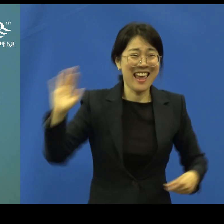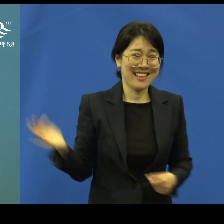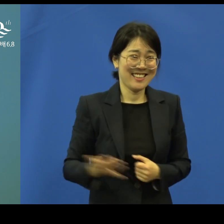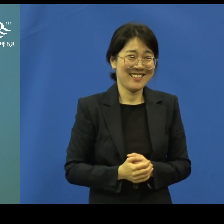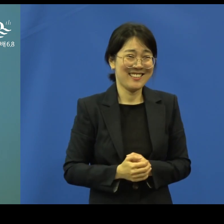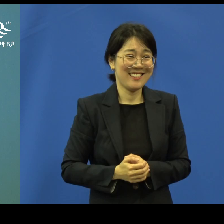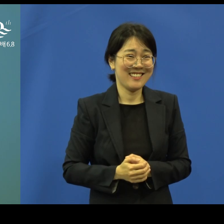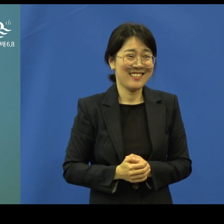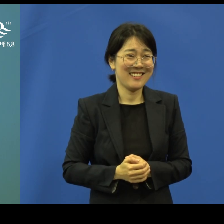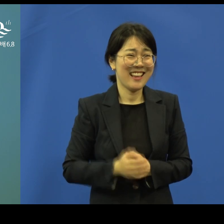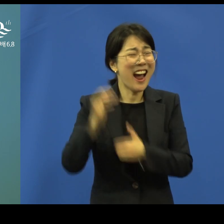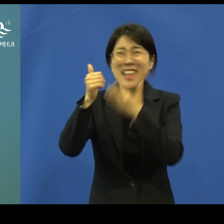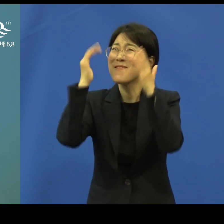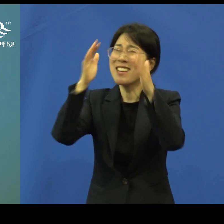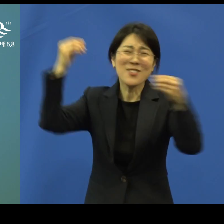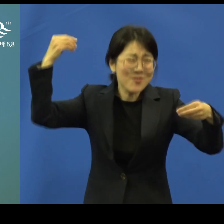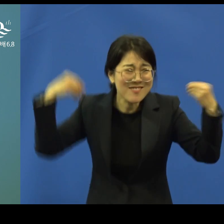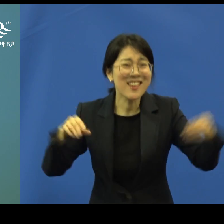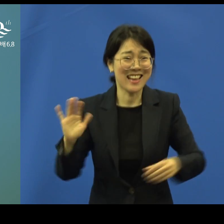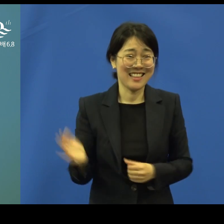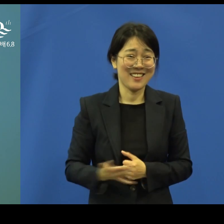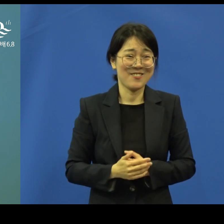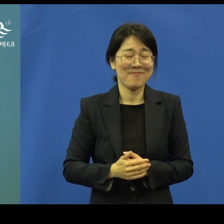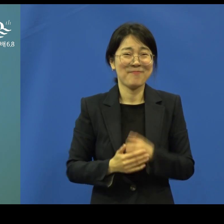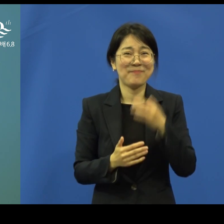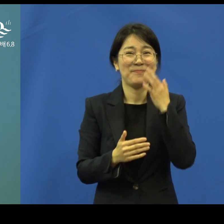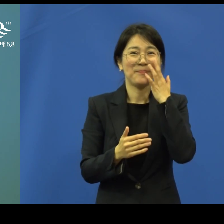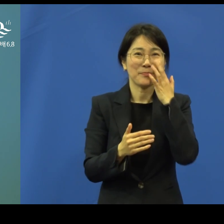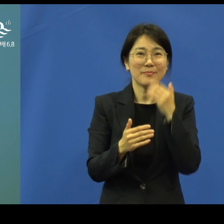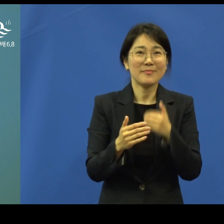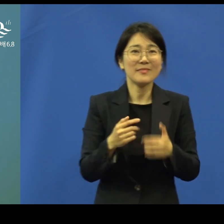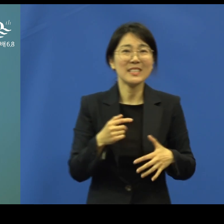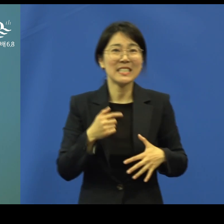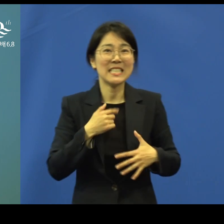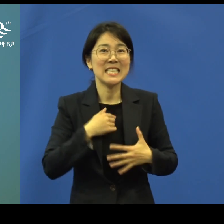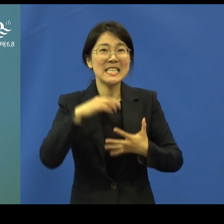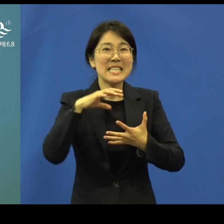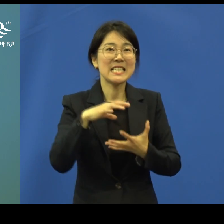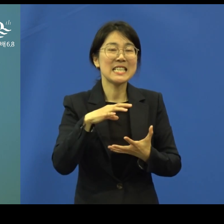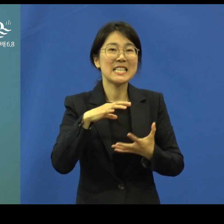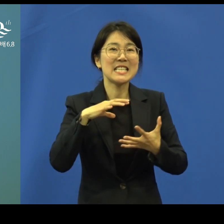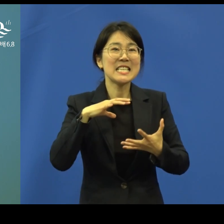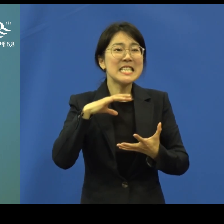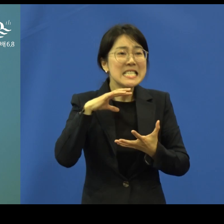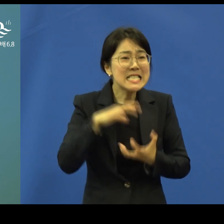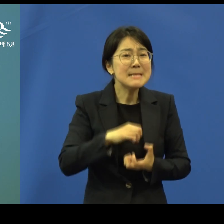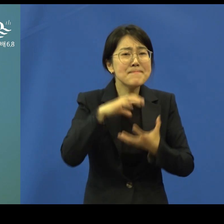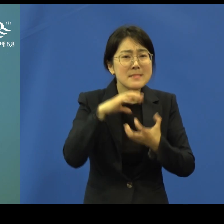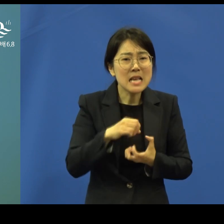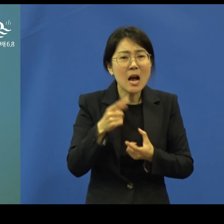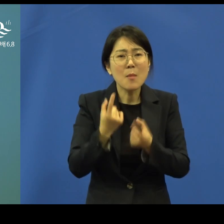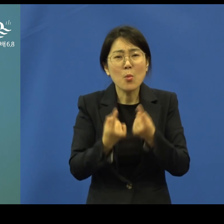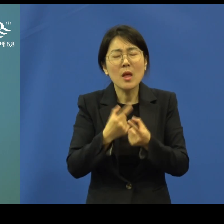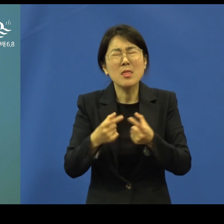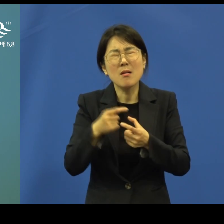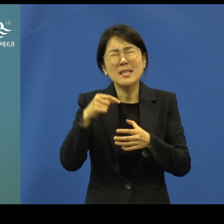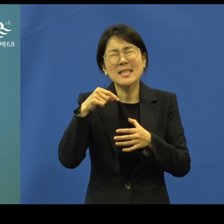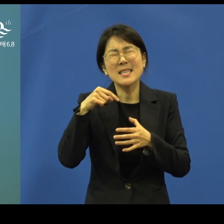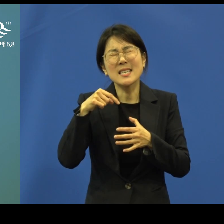그래서 그것을 헬라어로는 스프랑클리조마이라고 하는 단어를 써요. 심장이 아니고 심장보다 더 깊은